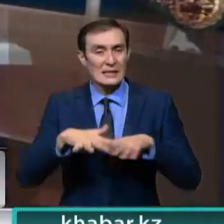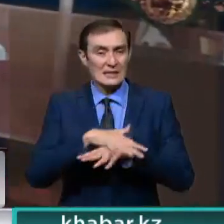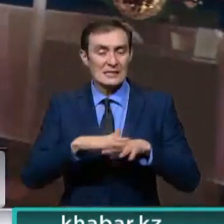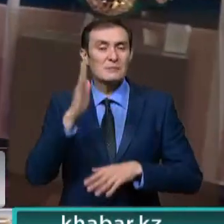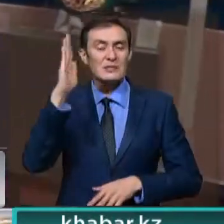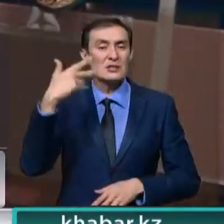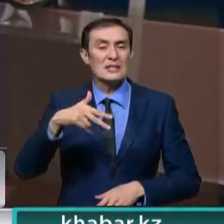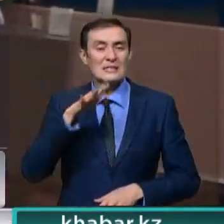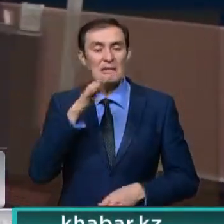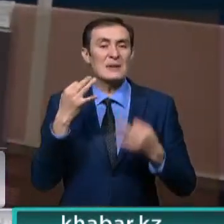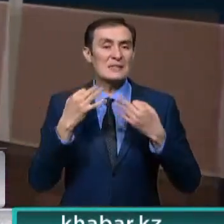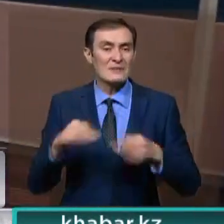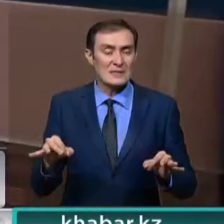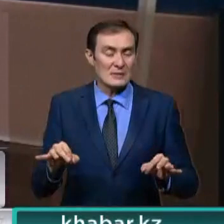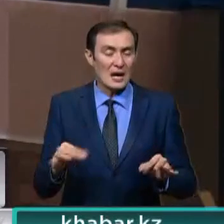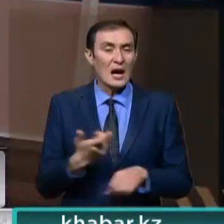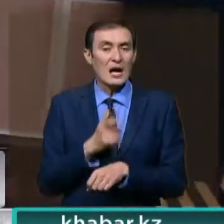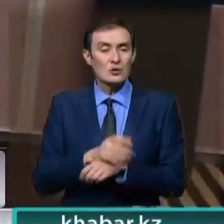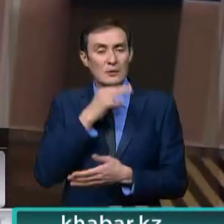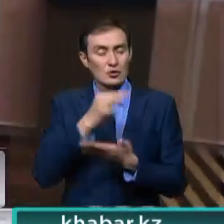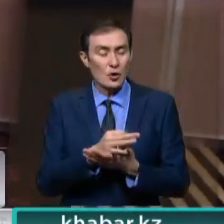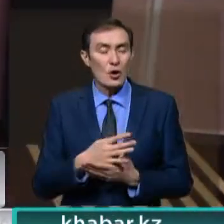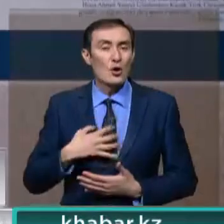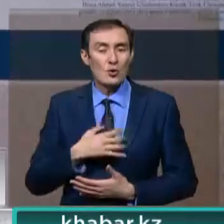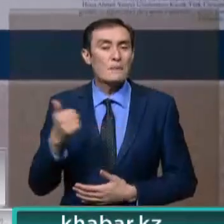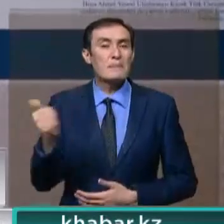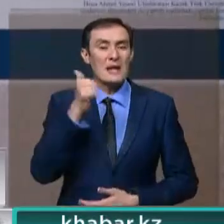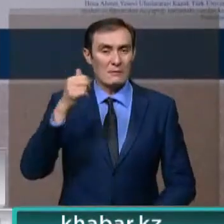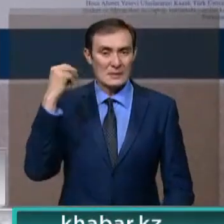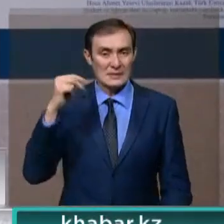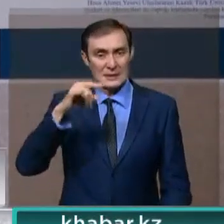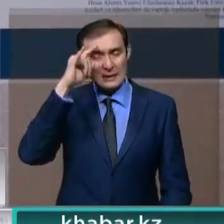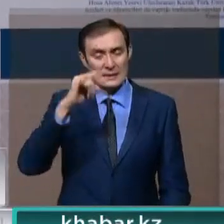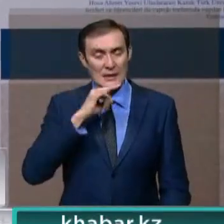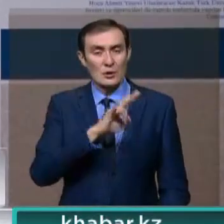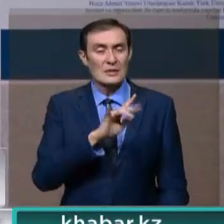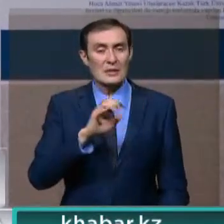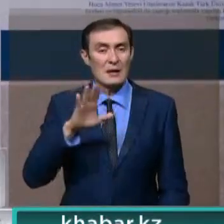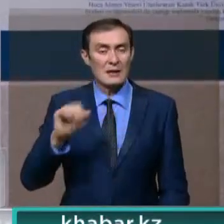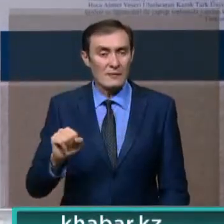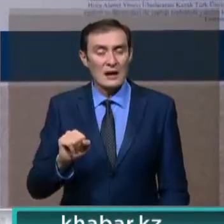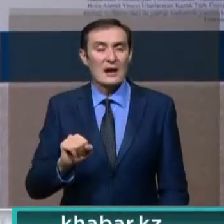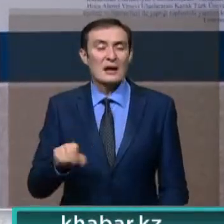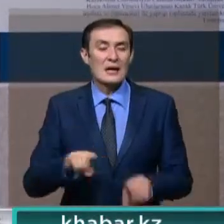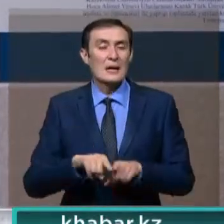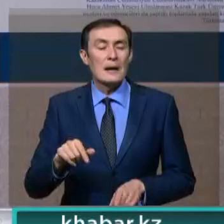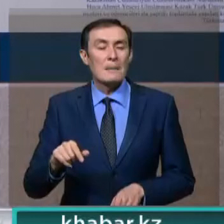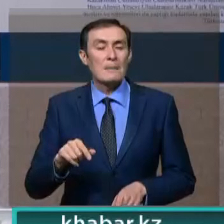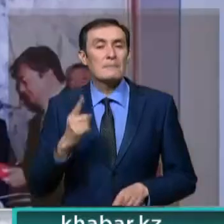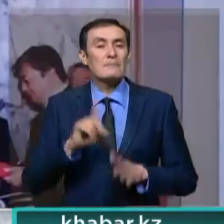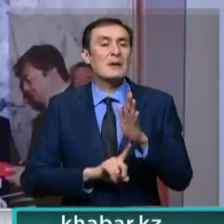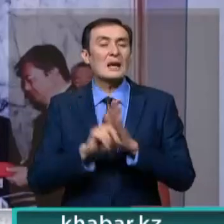предстоящим 30-летием независимости, особо подчеркнув роль первого президента Казахстана Нурсултана Назарбаева в качестве